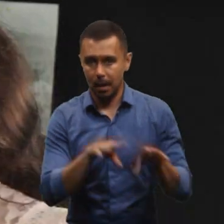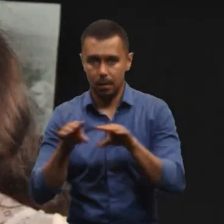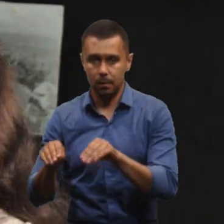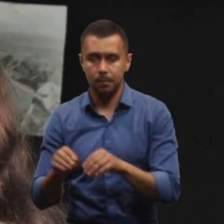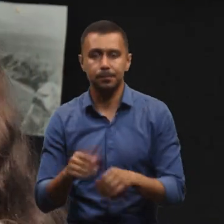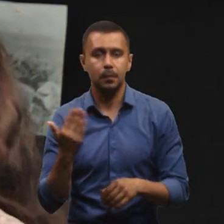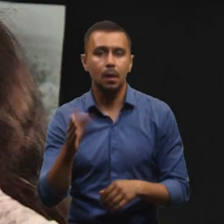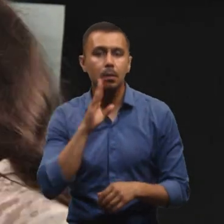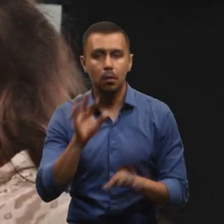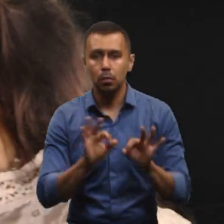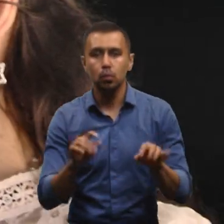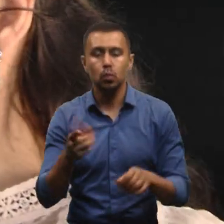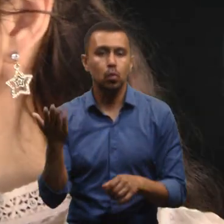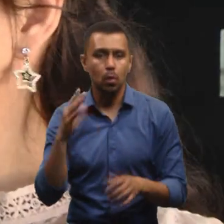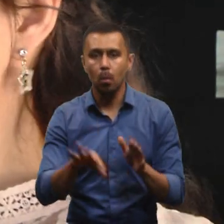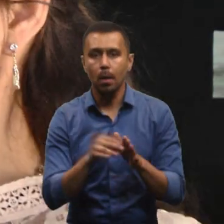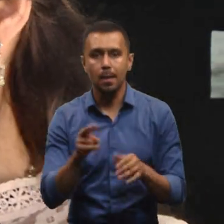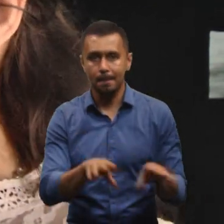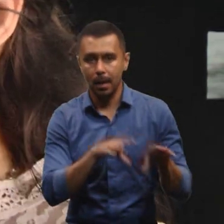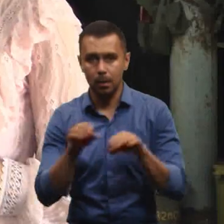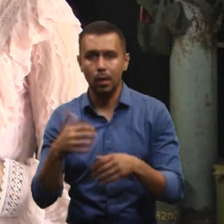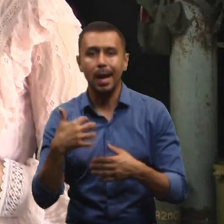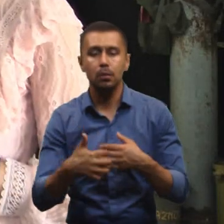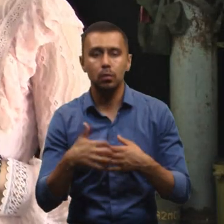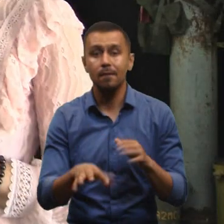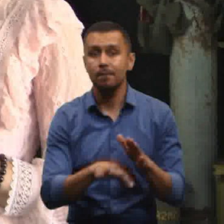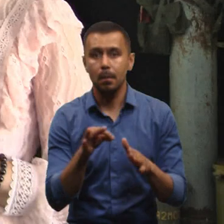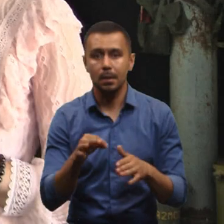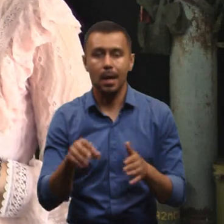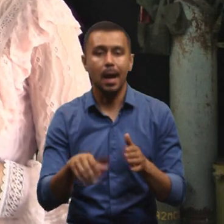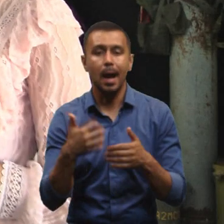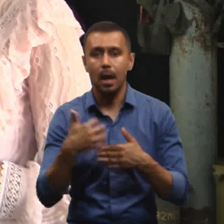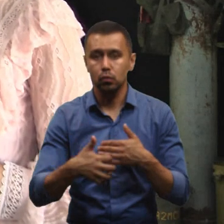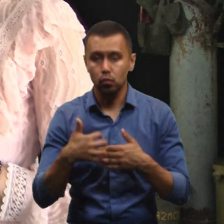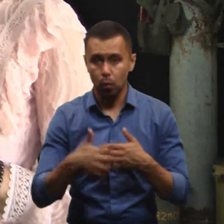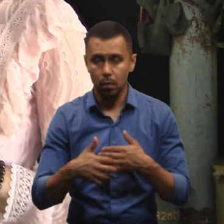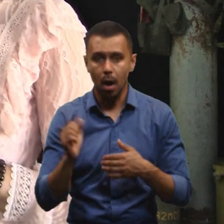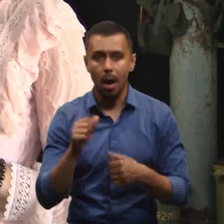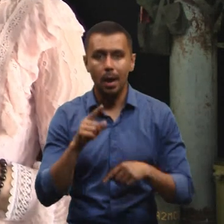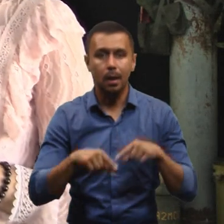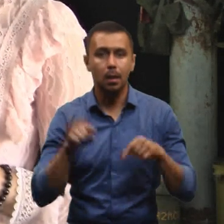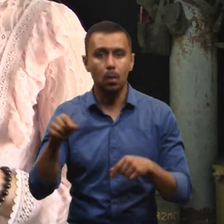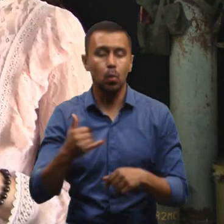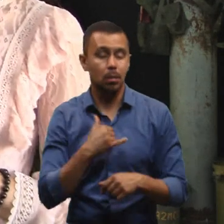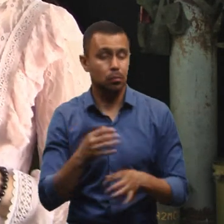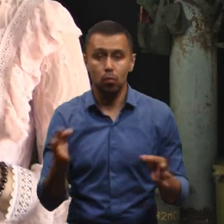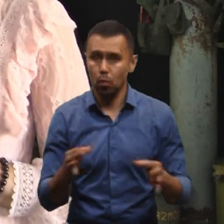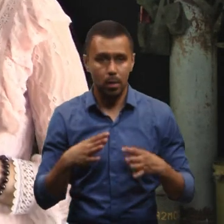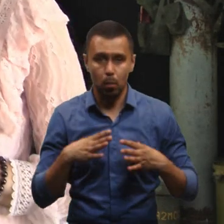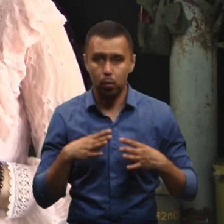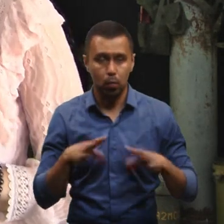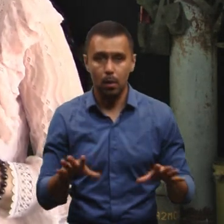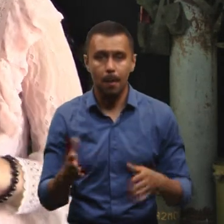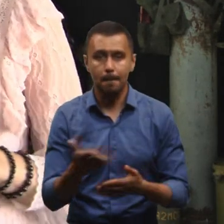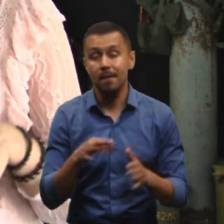переїхати. Яна розповідає, чому тоді обрала для переїзду Херсон. Вибрали ми Херсон, рідних там у нас нікого не було,